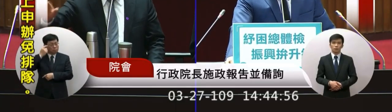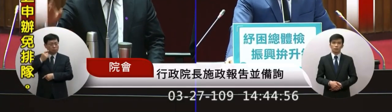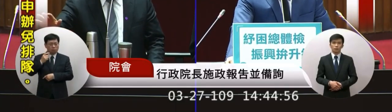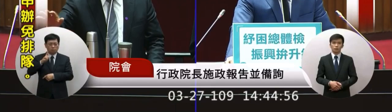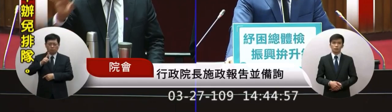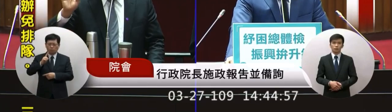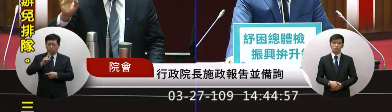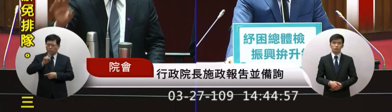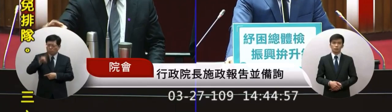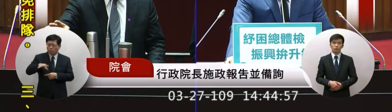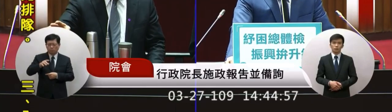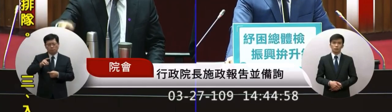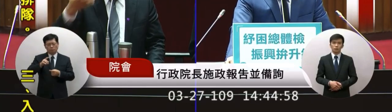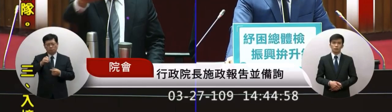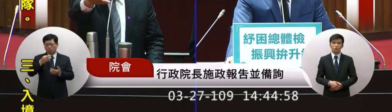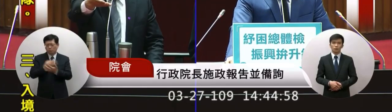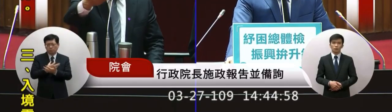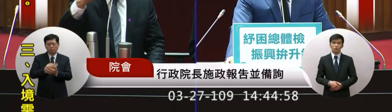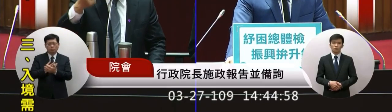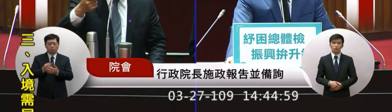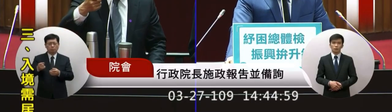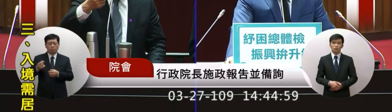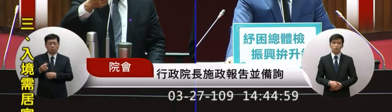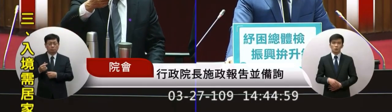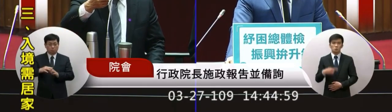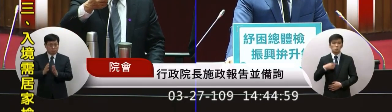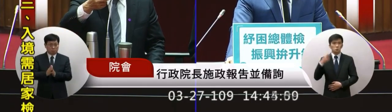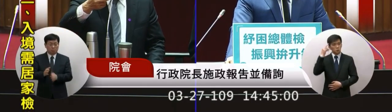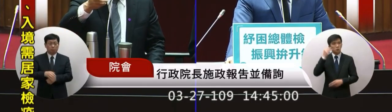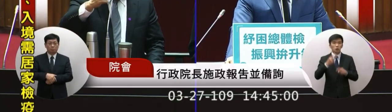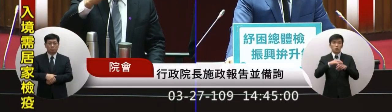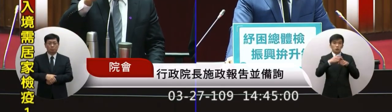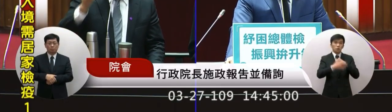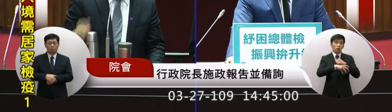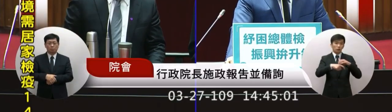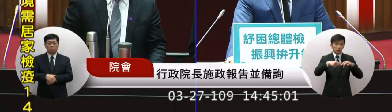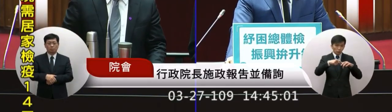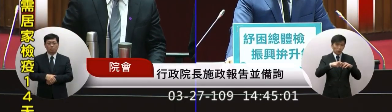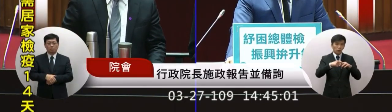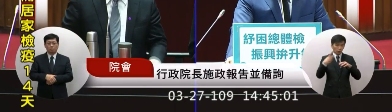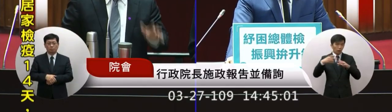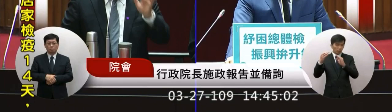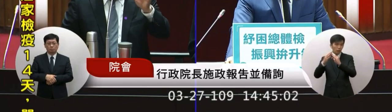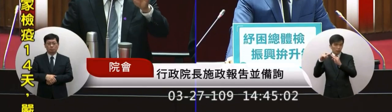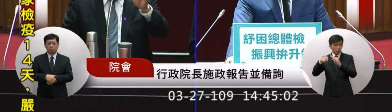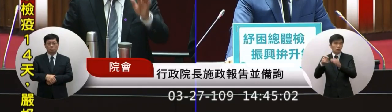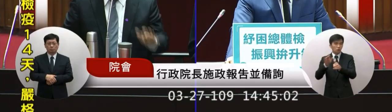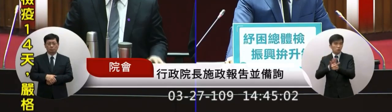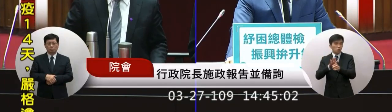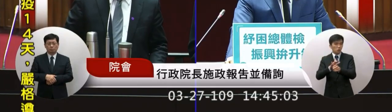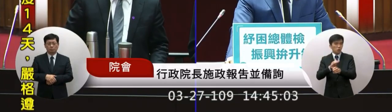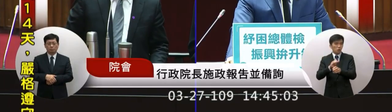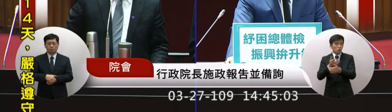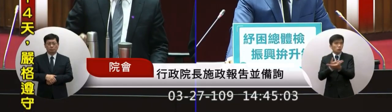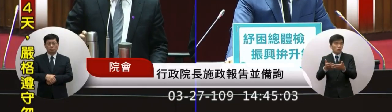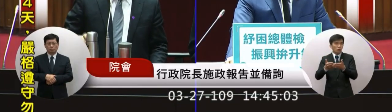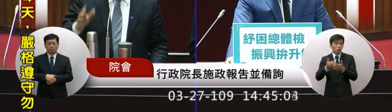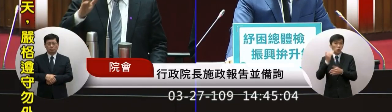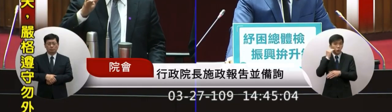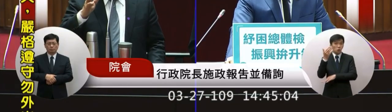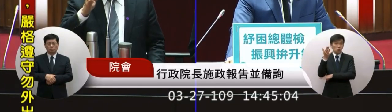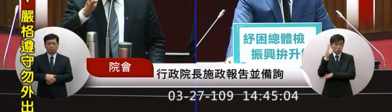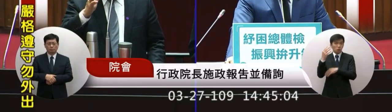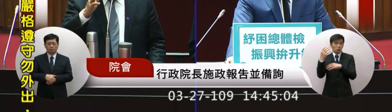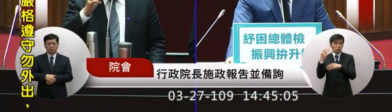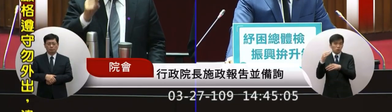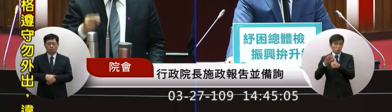有对答，做了无啥搞，你就那就。 我感觉信保基金、银行这块都是先爱甲咱注意的。啊，若讲政府会当做带头减租这块